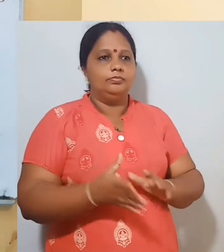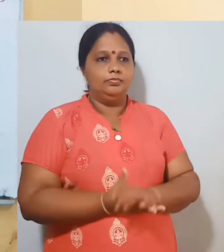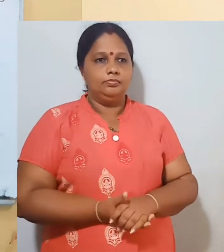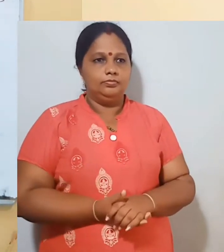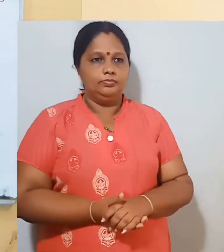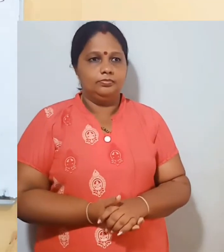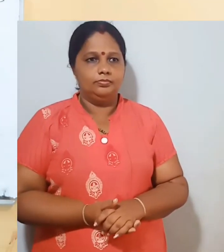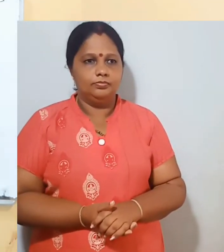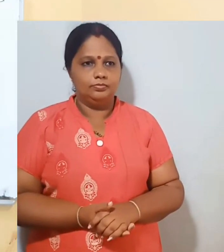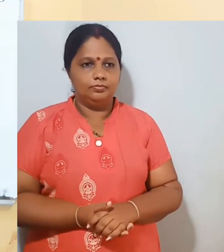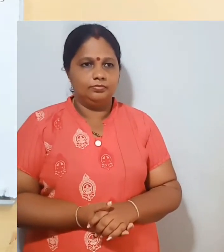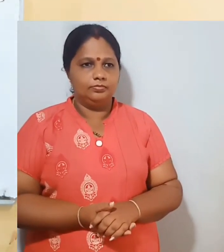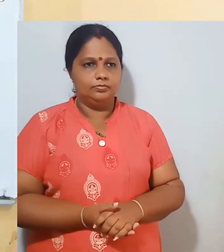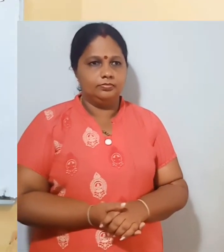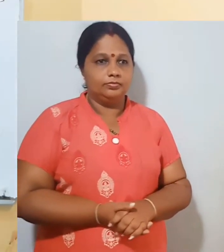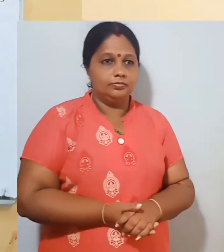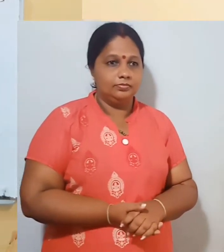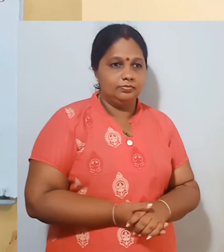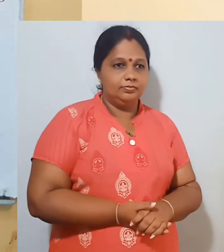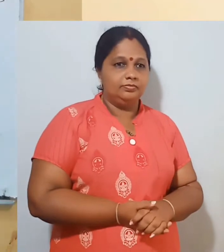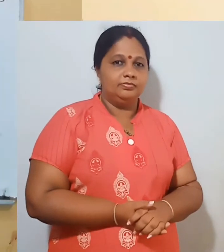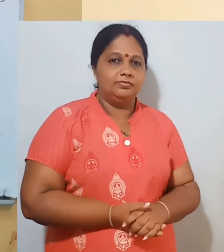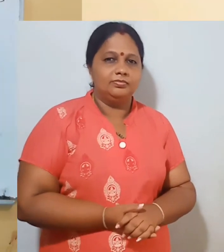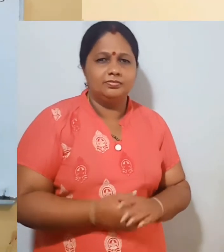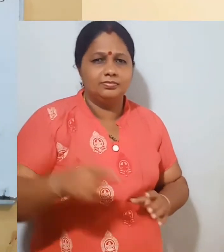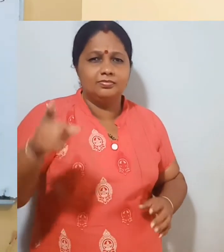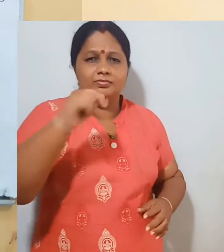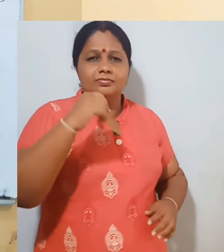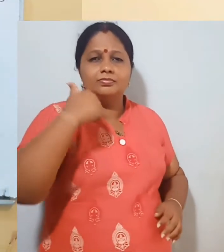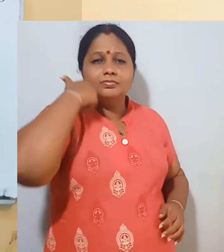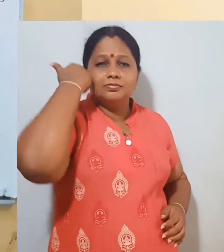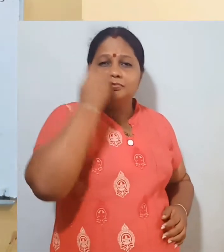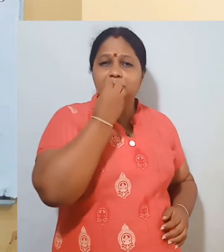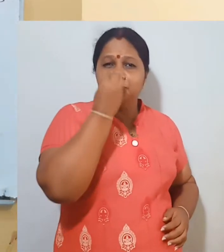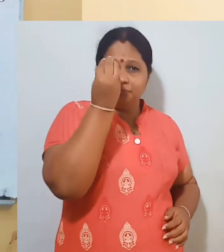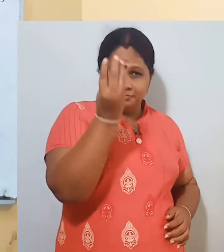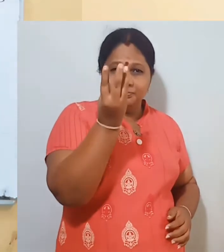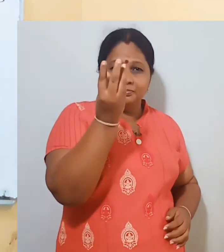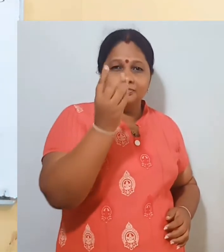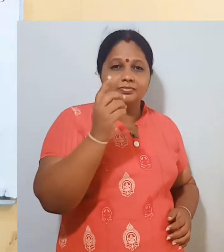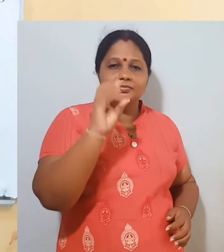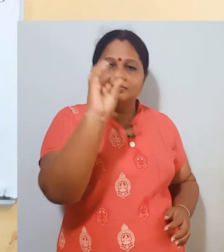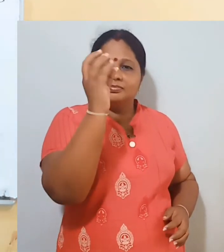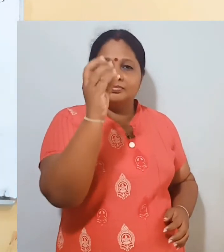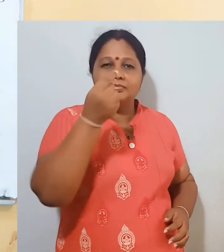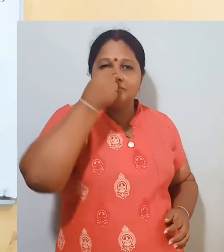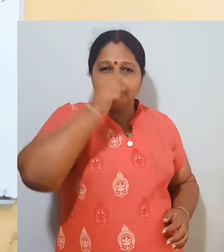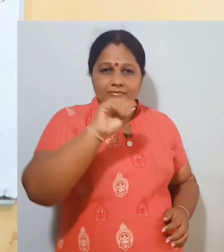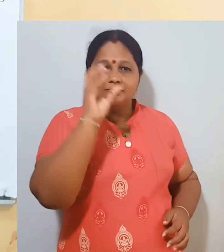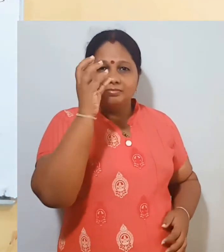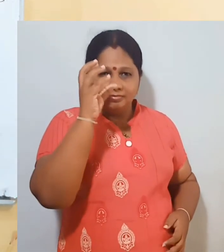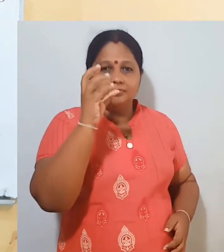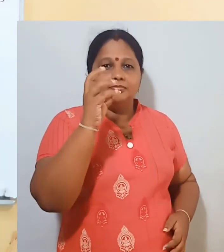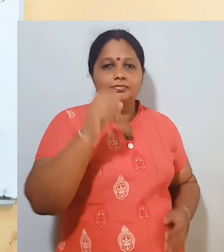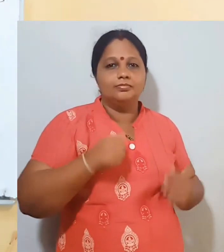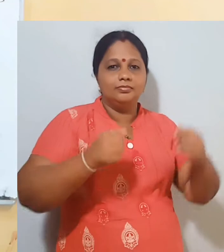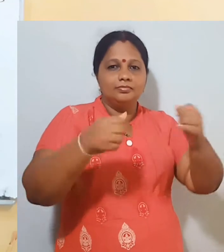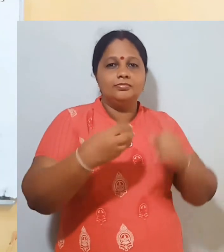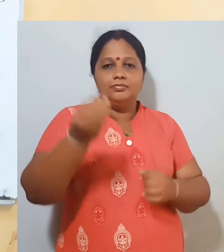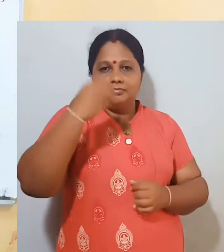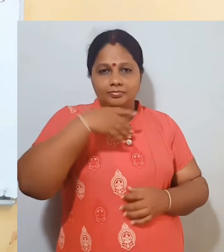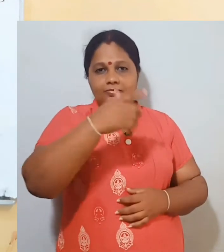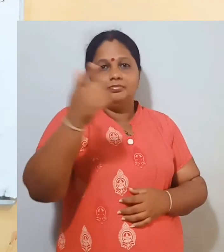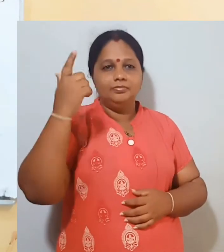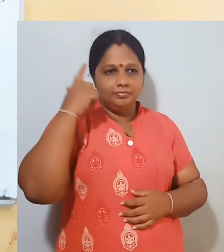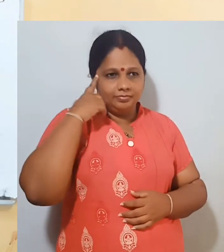இப்ப அலரிக்கொட்டை கூடுதலா சாப்பிட்றது நம்மளோட பக்கம் இருக்கிறது. அலரிக்கொட்டை வந்து ஒரு ஒரு பயங்கர நஞ்சு. கதைச்சு